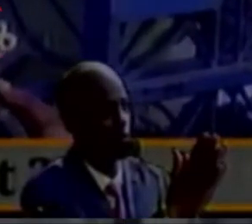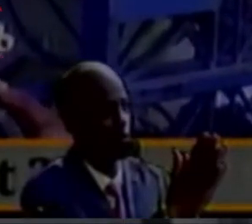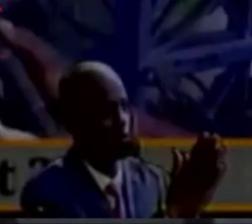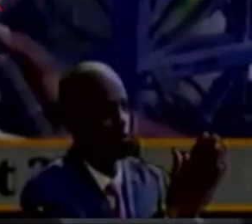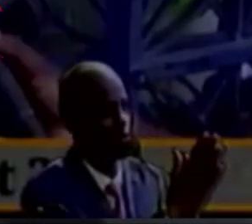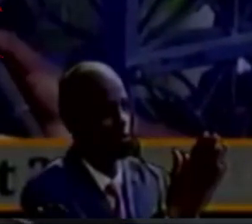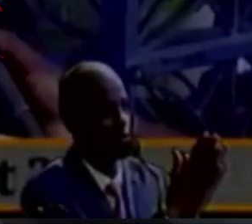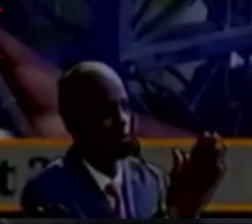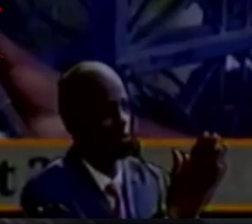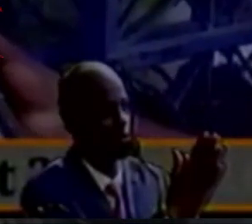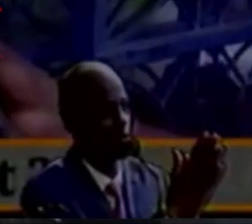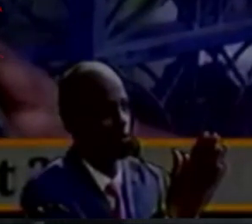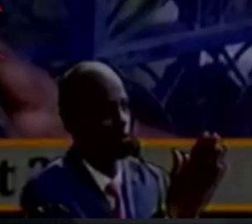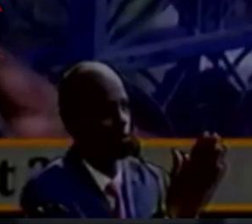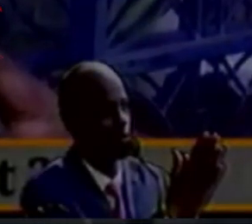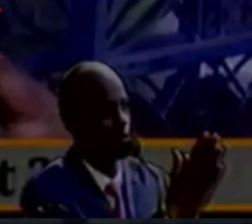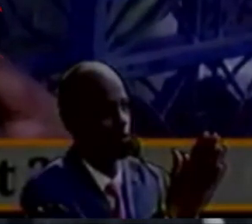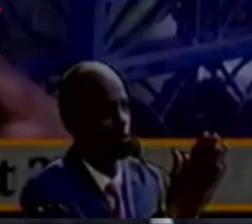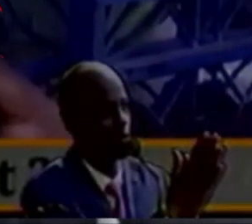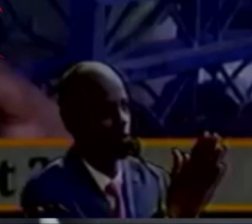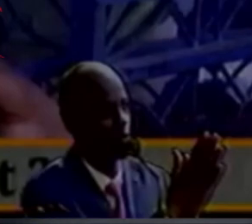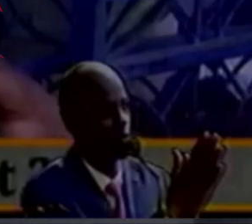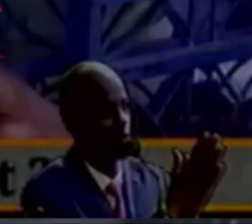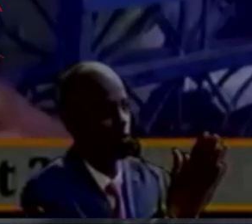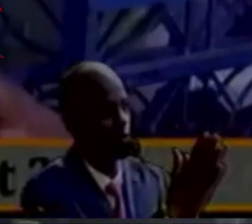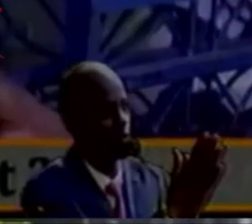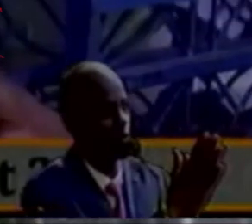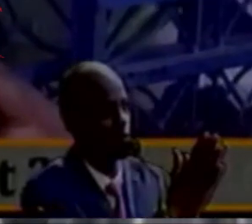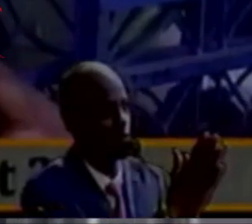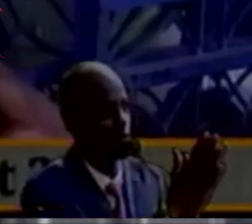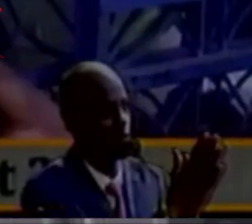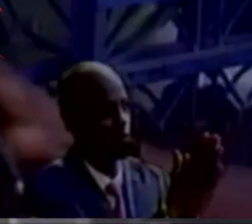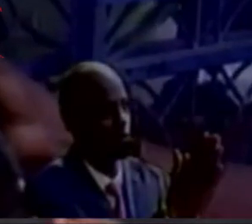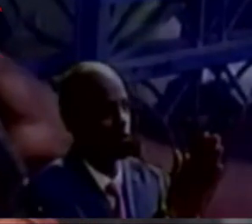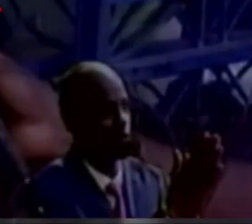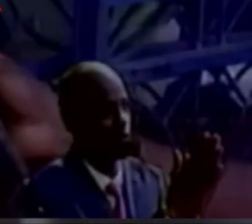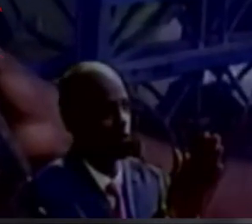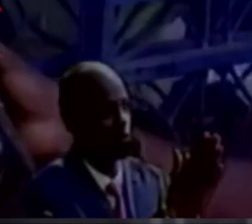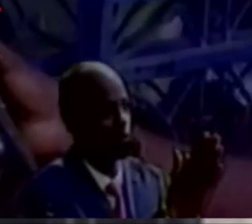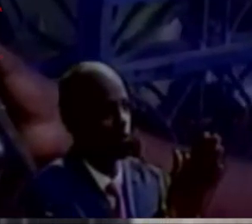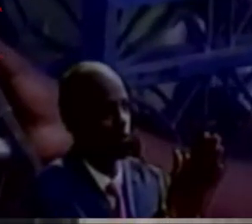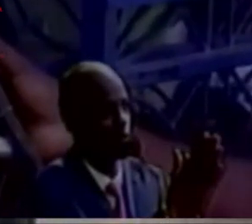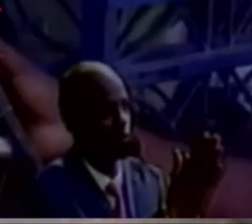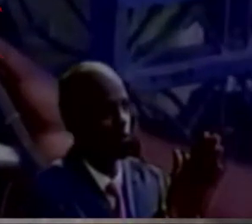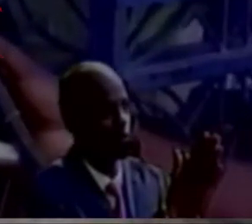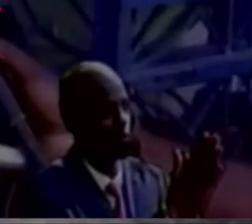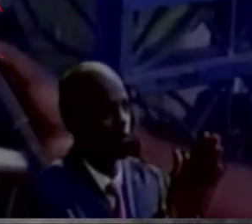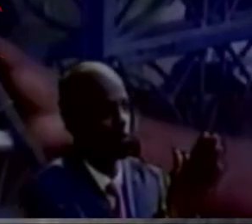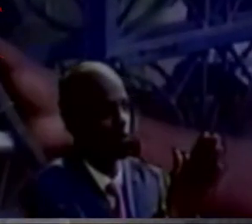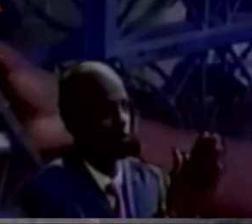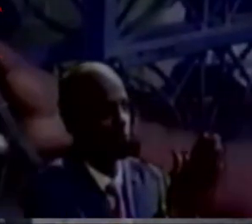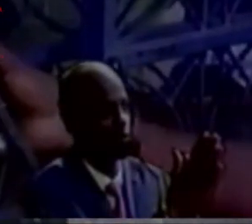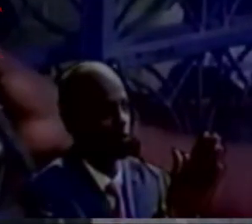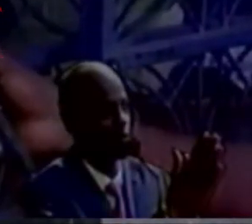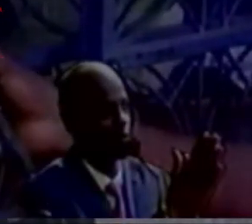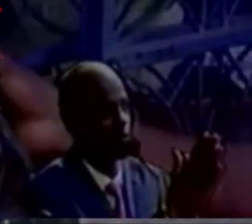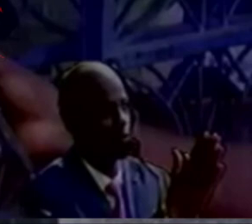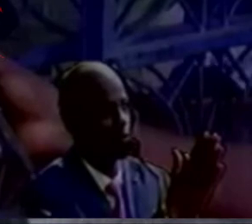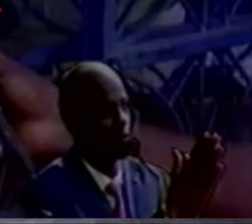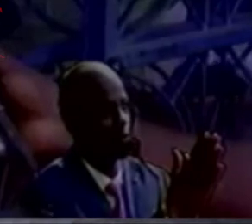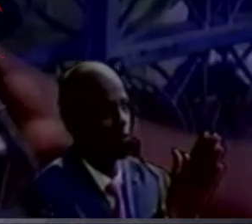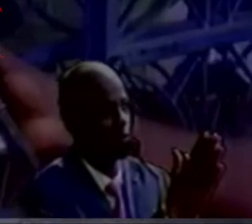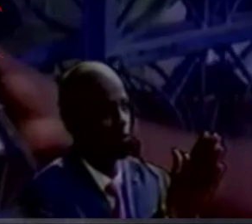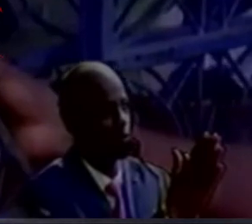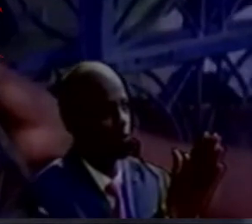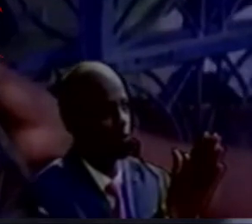être. Non. Au plus, je ne vais pas acheter. Il y a des gens qui baillent manger. Mais c'est un malade ça pour me faire pour m'aider. Je fais tout route net pour monter